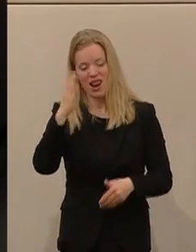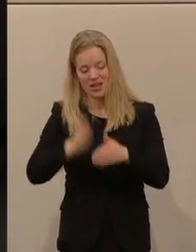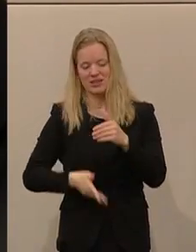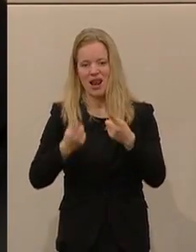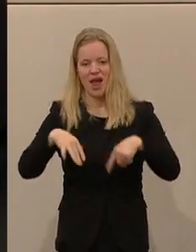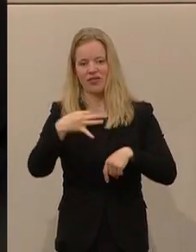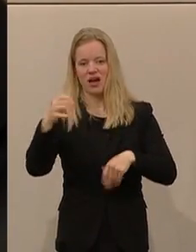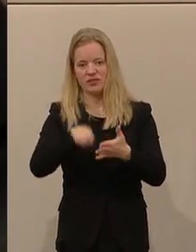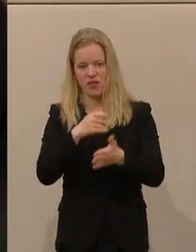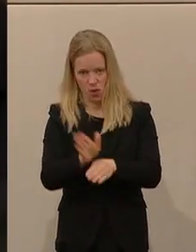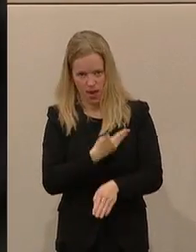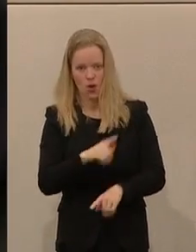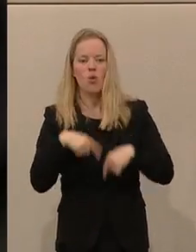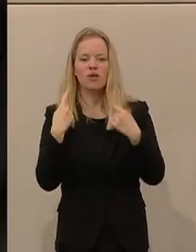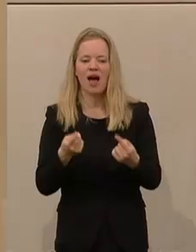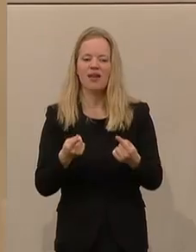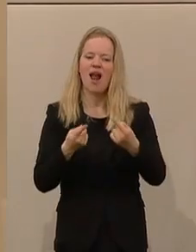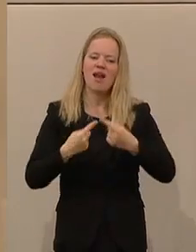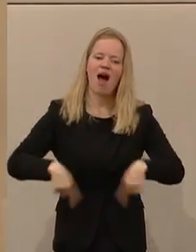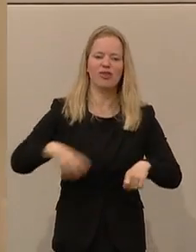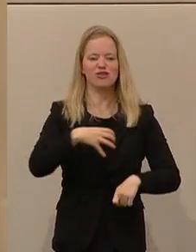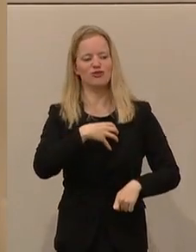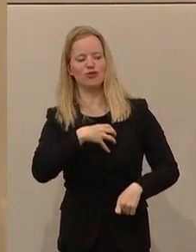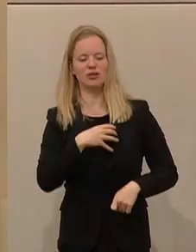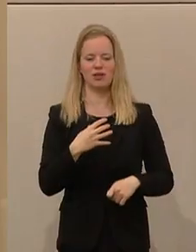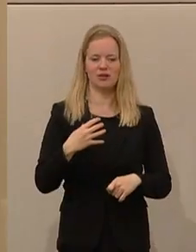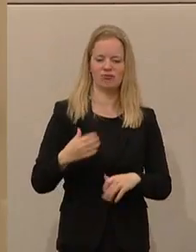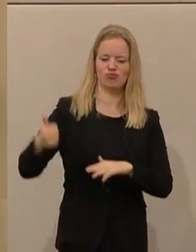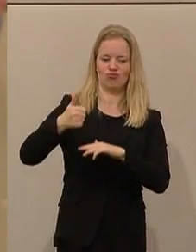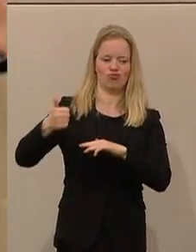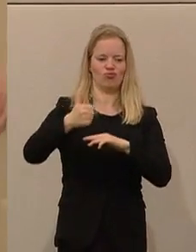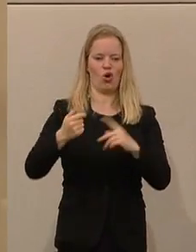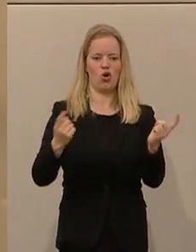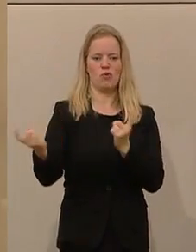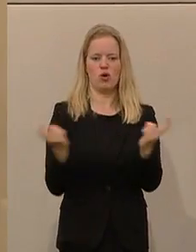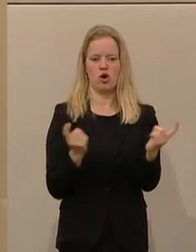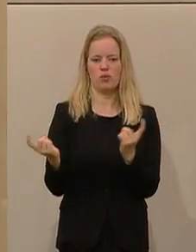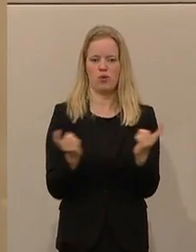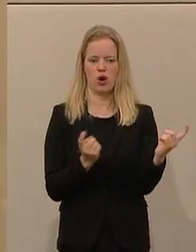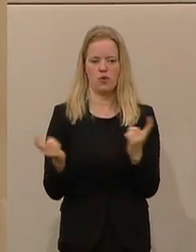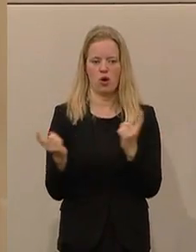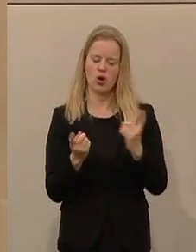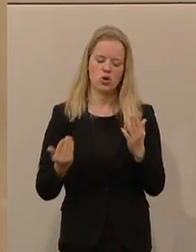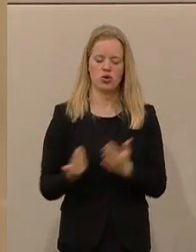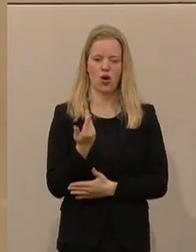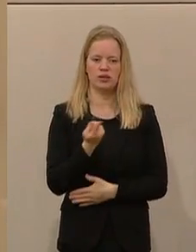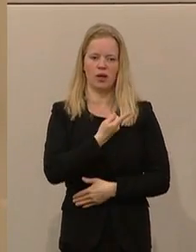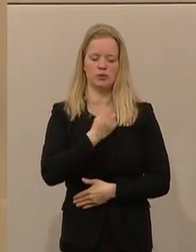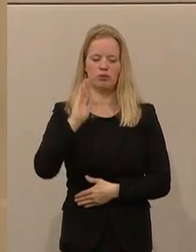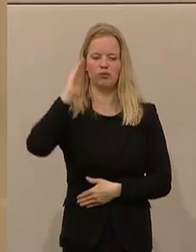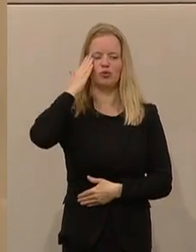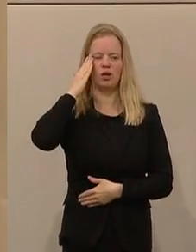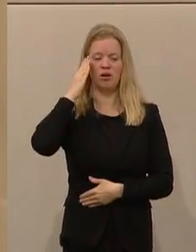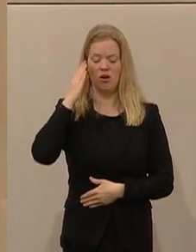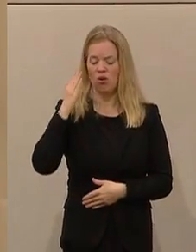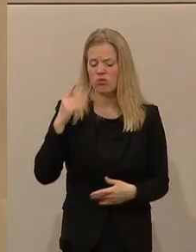werden die Landesfürsten aus ihren Verstecken rauskommen mit einem neuen Selbstbewusstsein und die Dinge so laufen